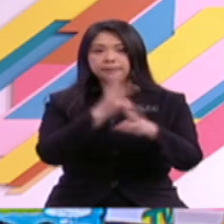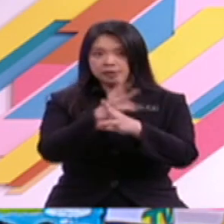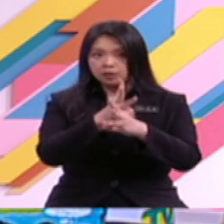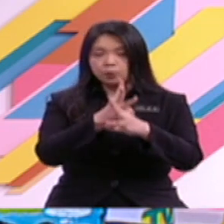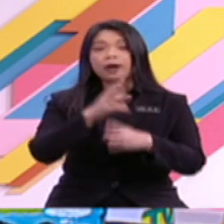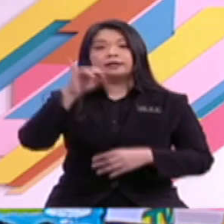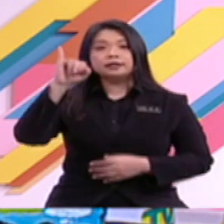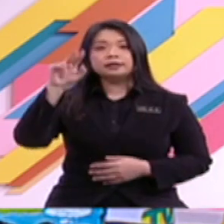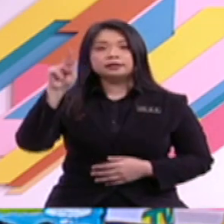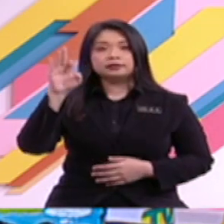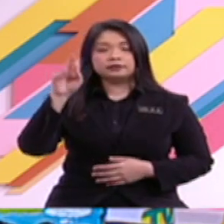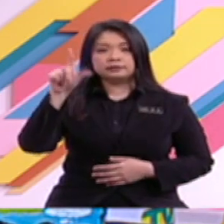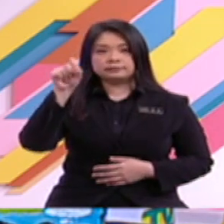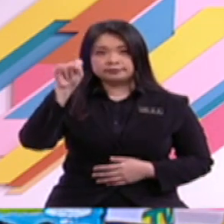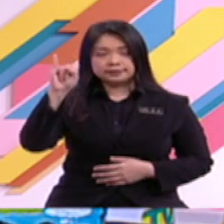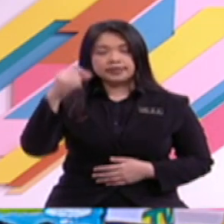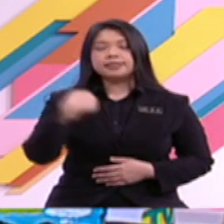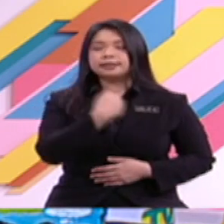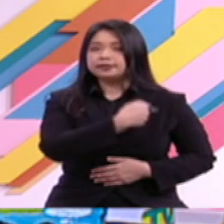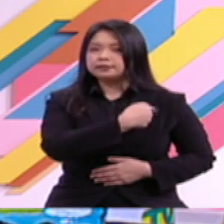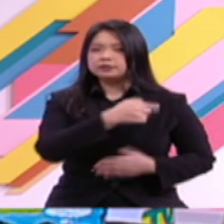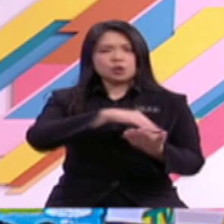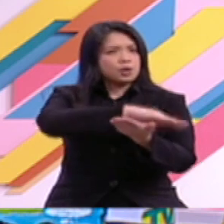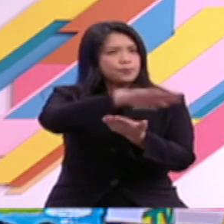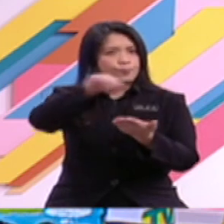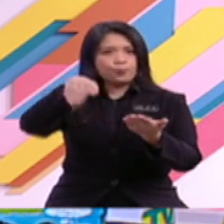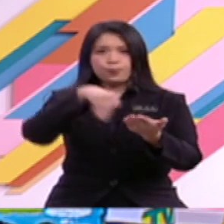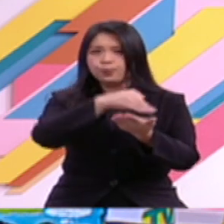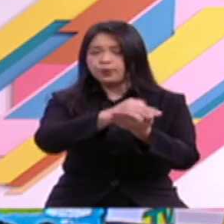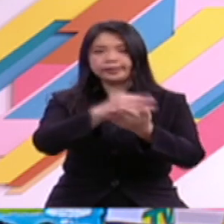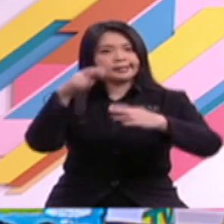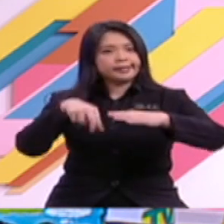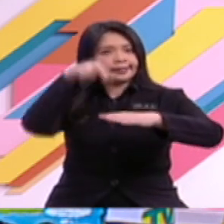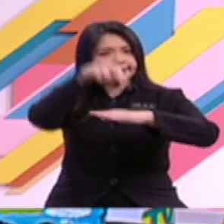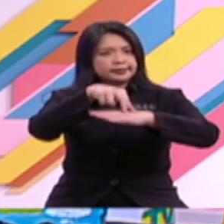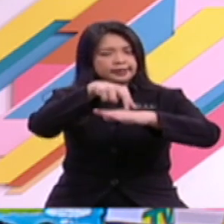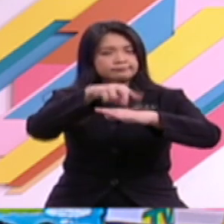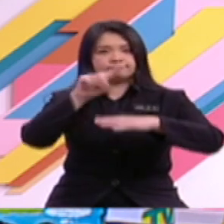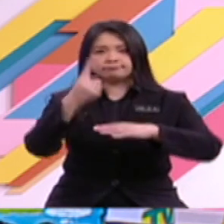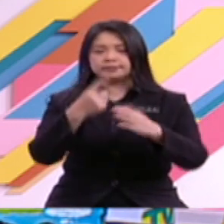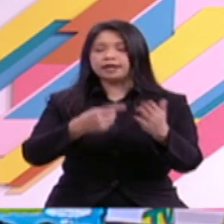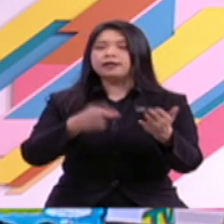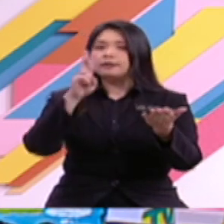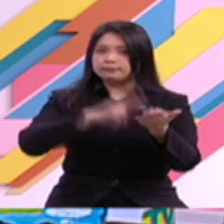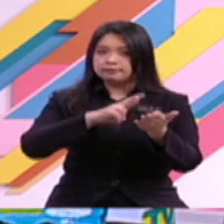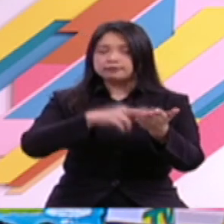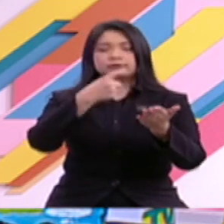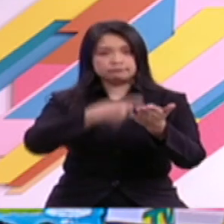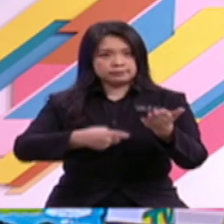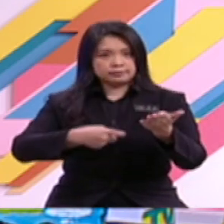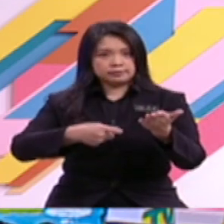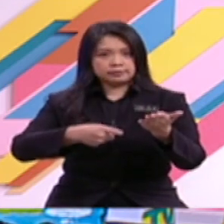kenaikkan Oh sih bisa tahu investing semua kita kenaikan bikin naikkan kadar Cukai dan perbelanjaan